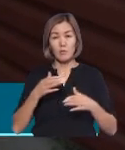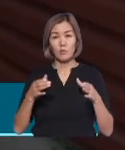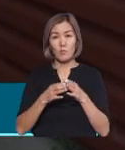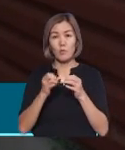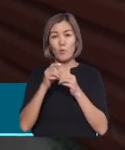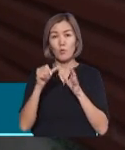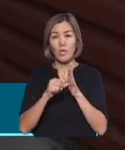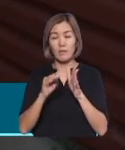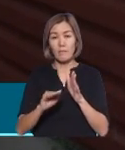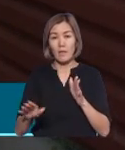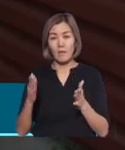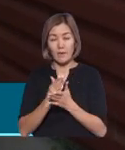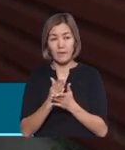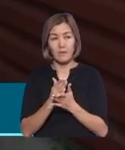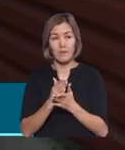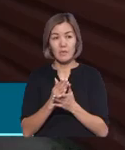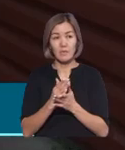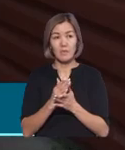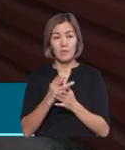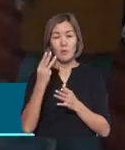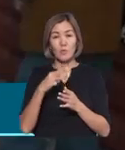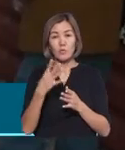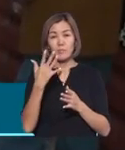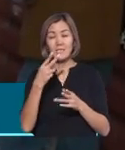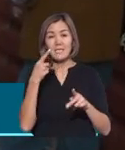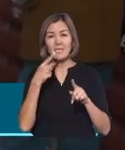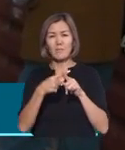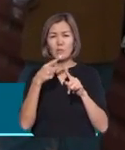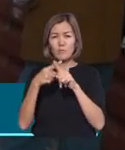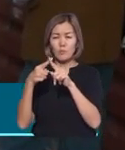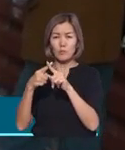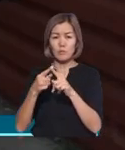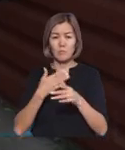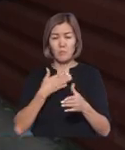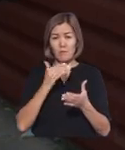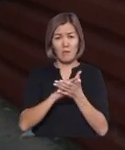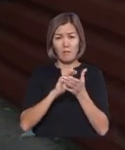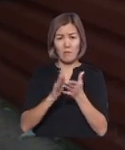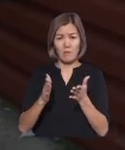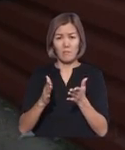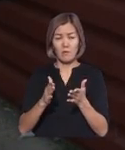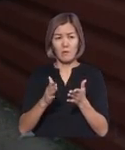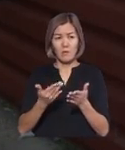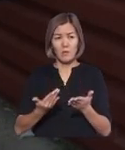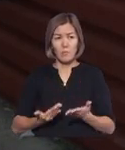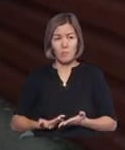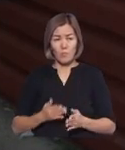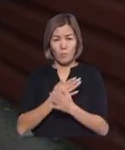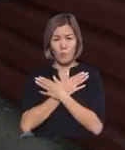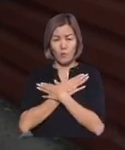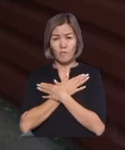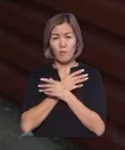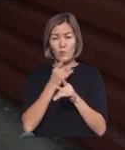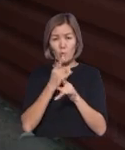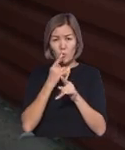баланың табель бойынша плюске ғой 35-ке дейін барат бала. Барлығы мен танымаймын ешқайсын. Мертвый душа өте көп. 2020 жылы